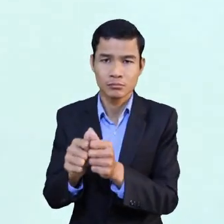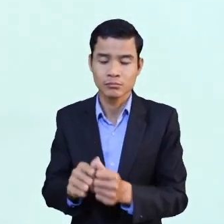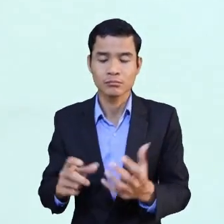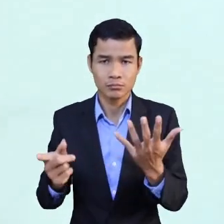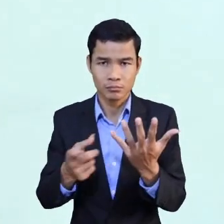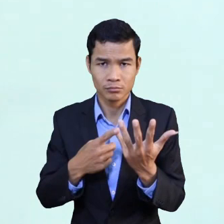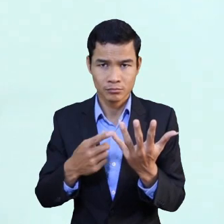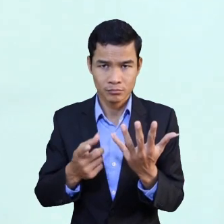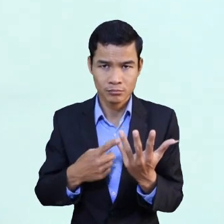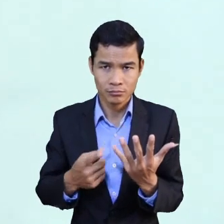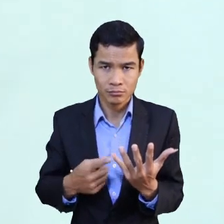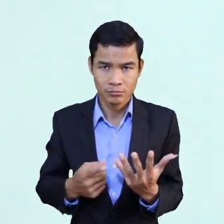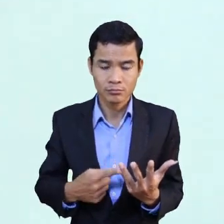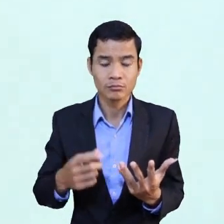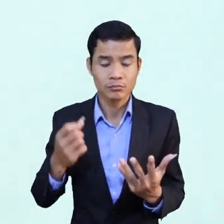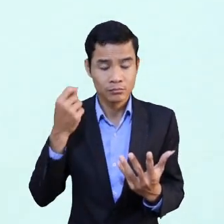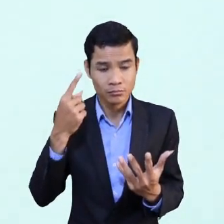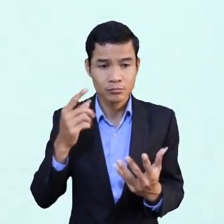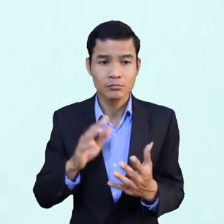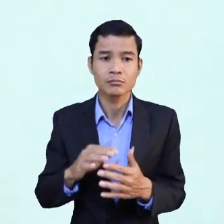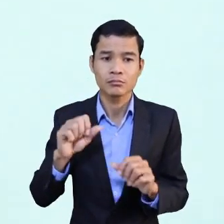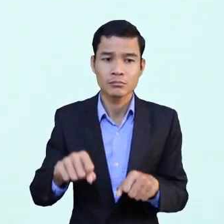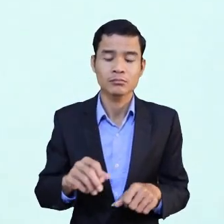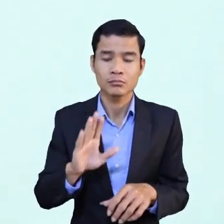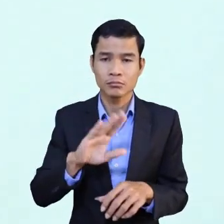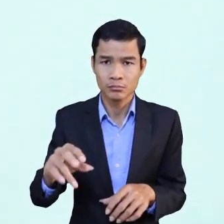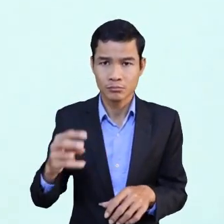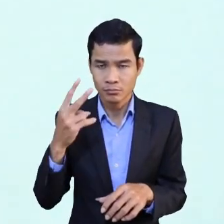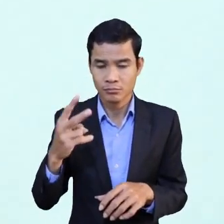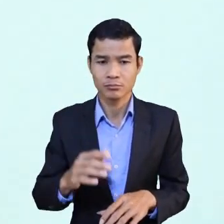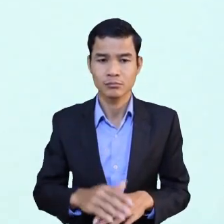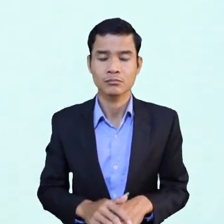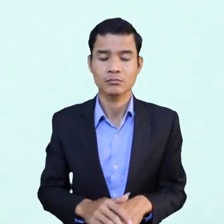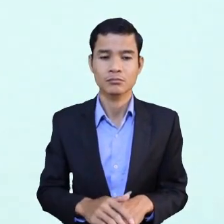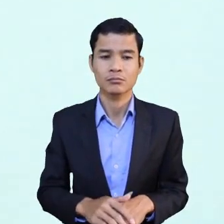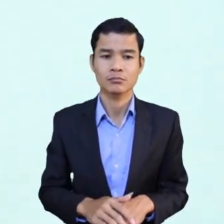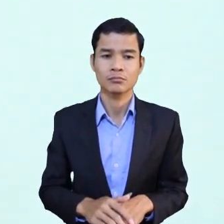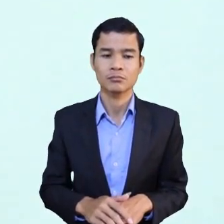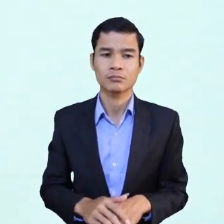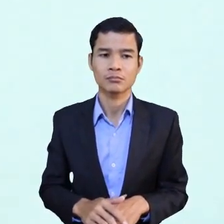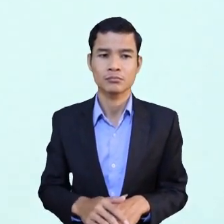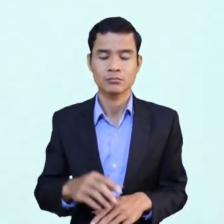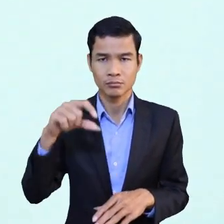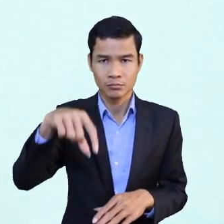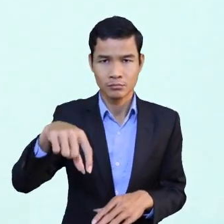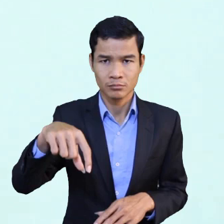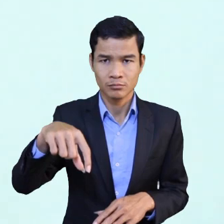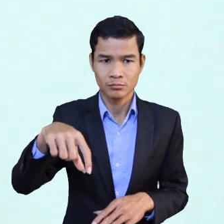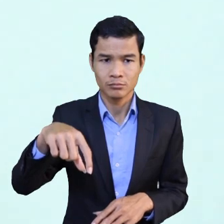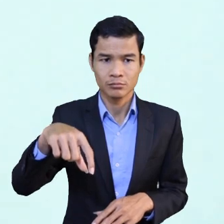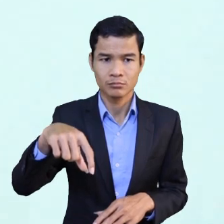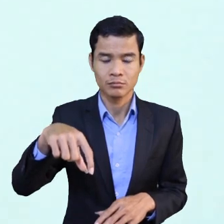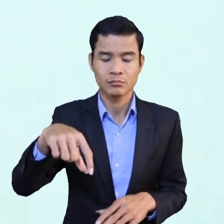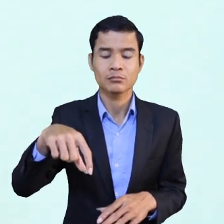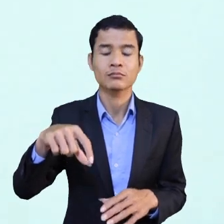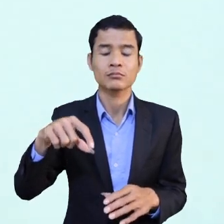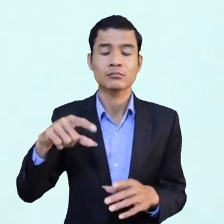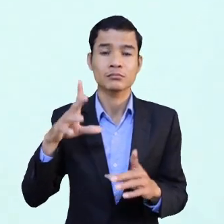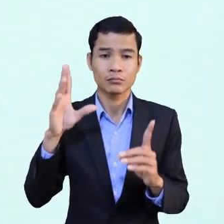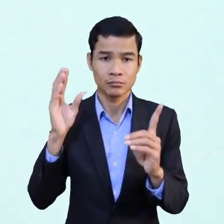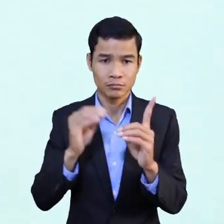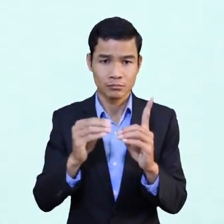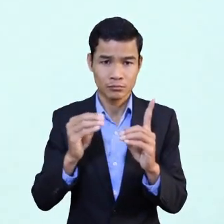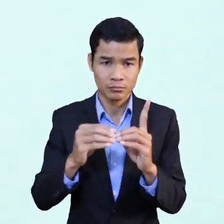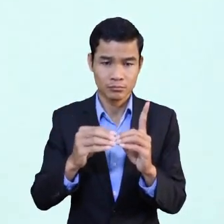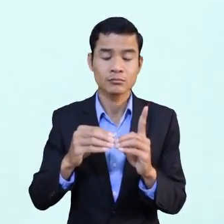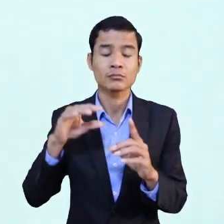ងកូនសរសេរជួរដេកកូនណាកូនមើលអ្នកគ្រូនេះ យើងយកអក្សរកសំជាមួយនឹងស្រៈដែល